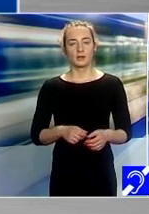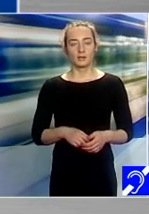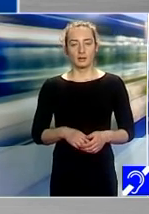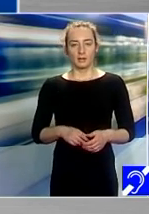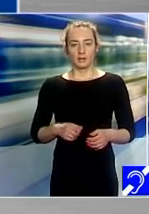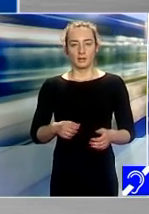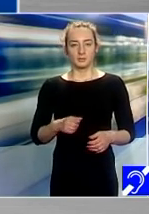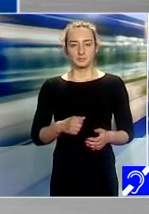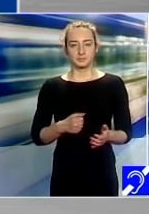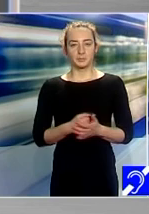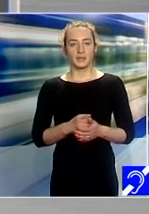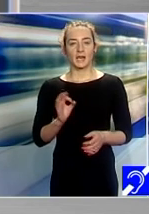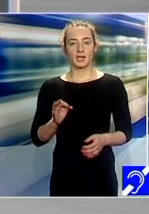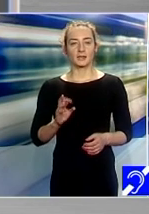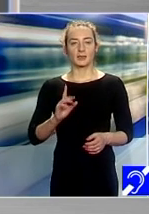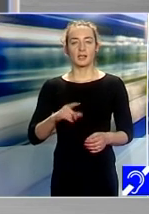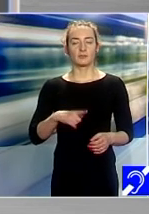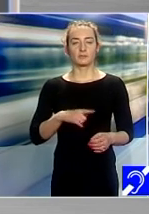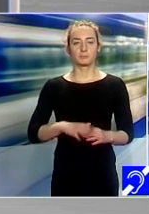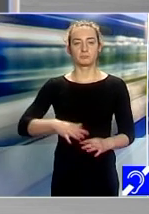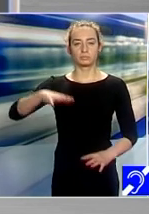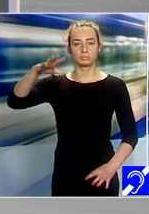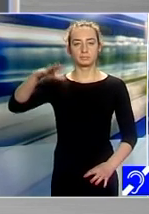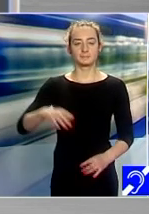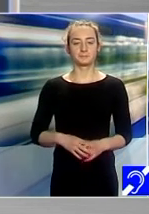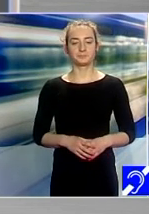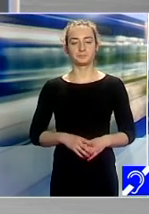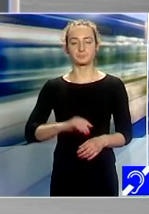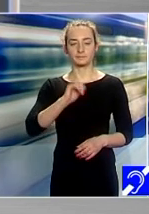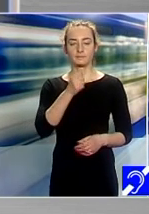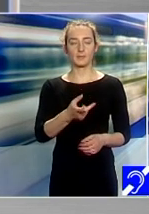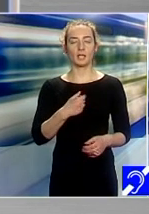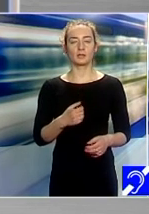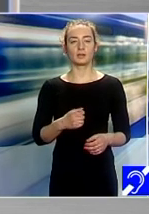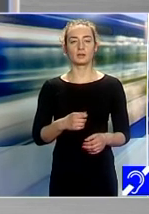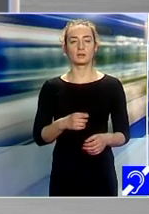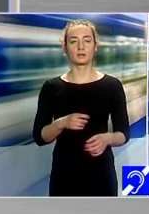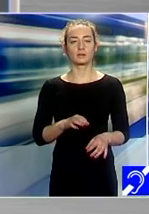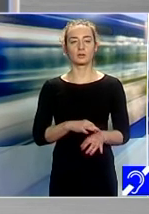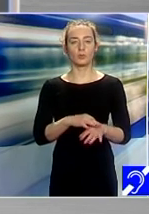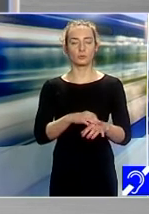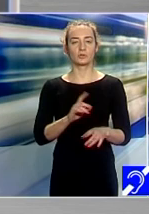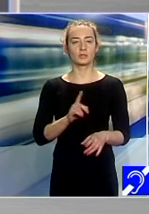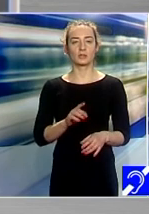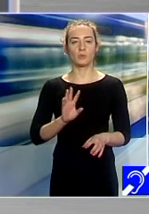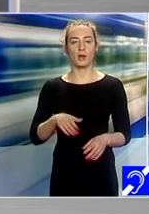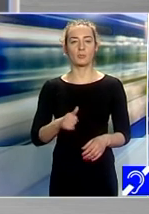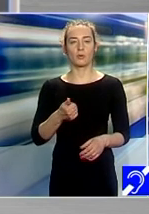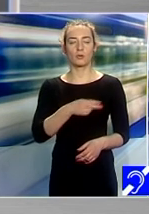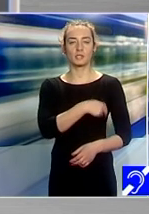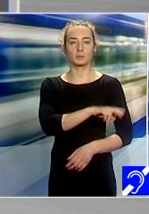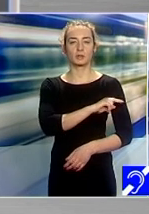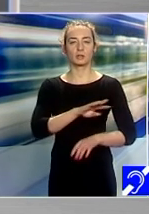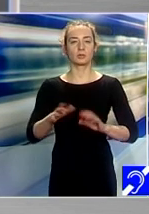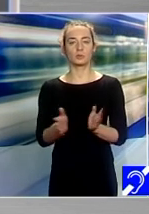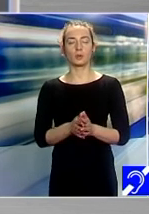Deci am ajuns la ora actuală ca aproape nimeni din funcționarii publici să nu-și mai asume o responsabilitate. Toată